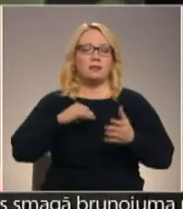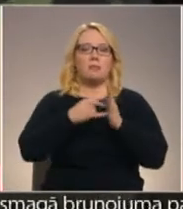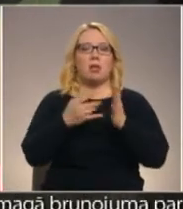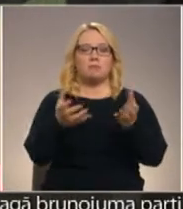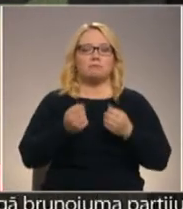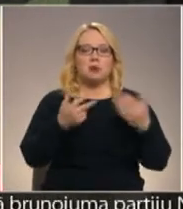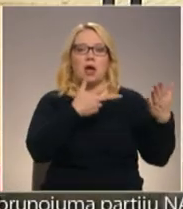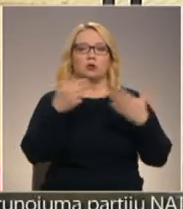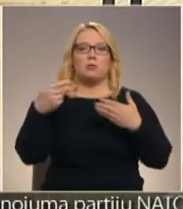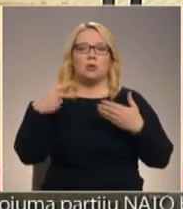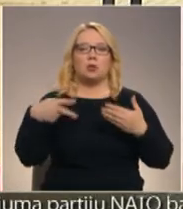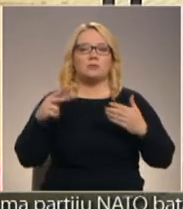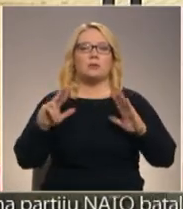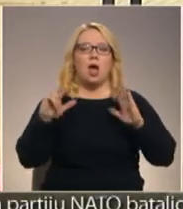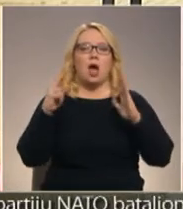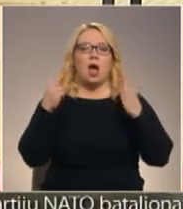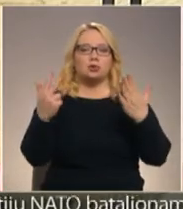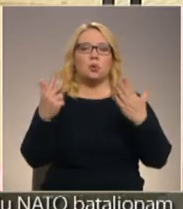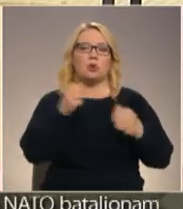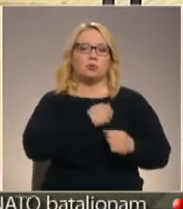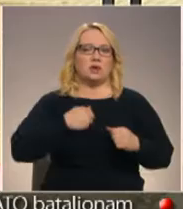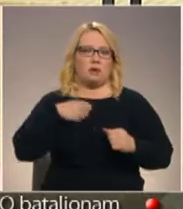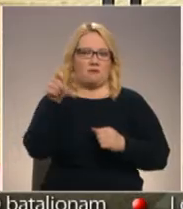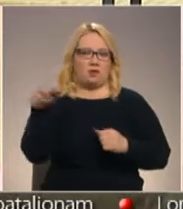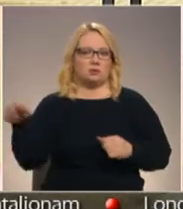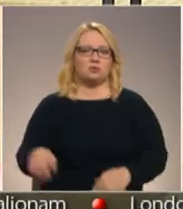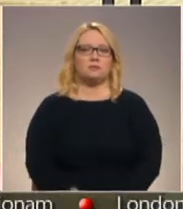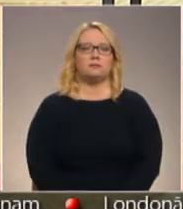pieņemt kopumā 828 karavīrus. Santa Baumana, Mārtiņš Balka, Vidzemes televīzija.